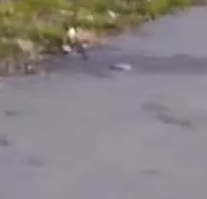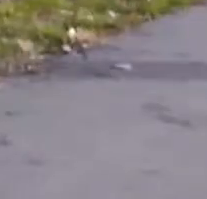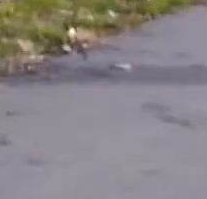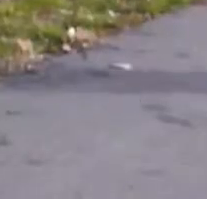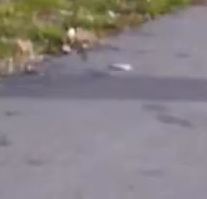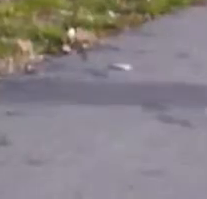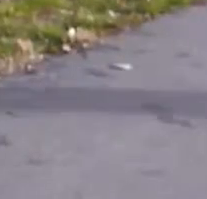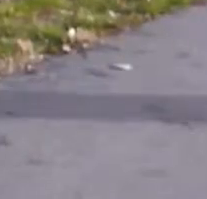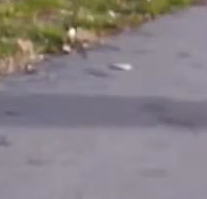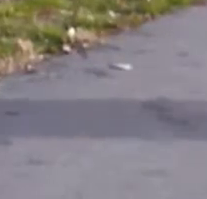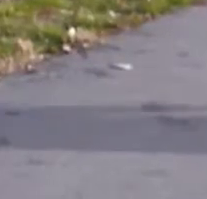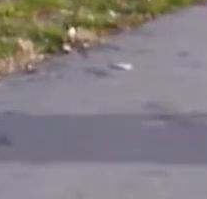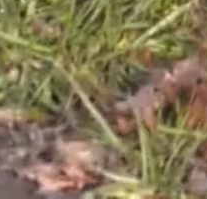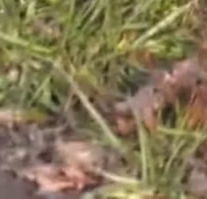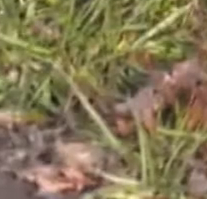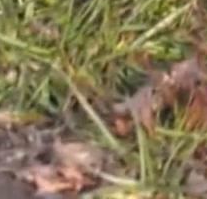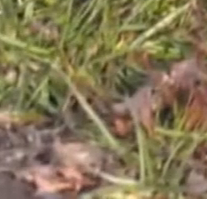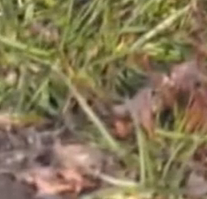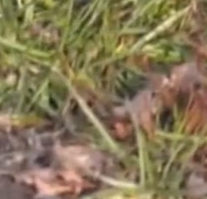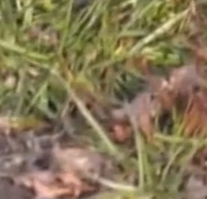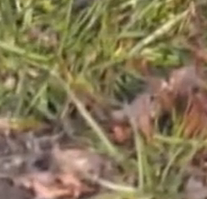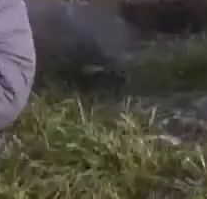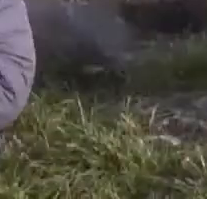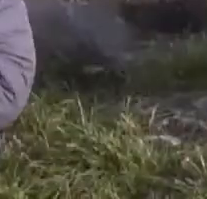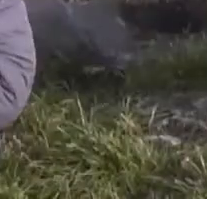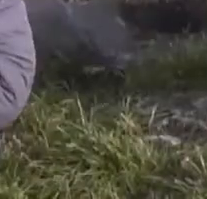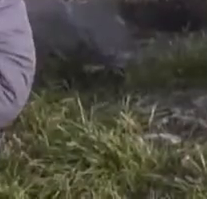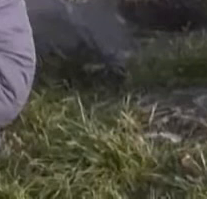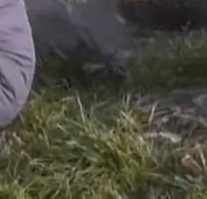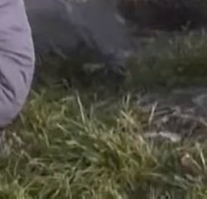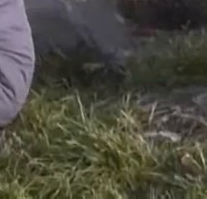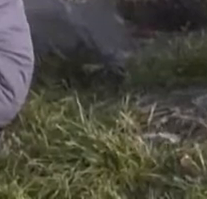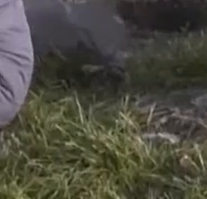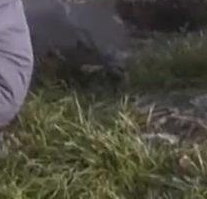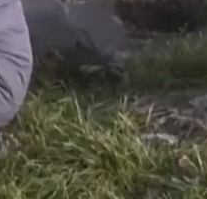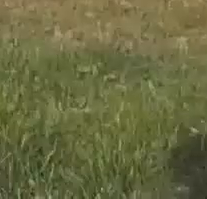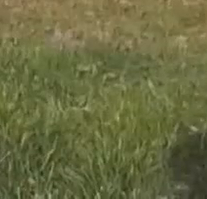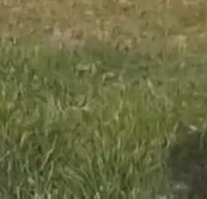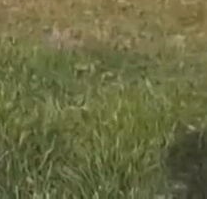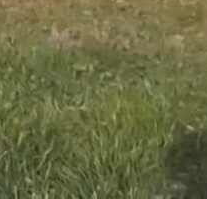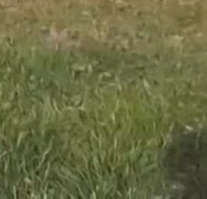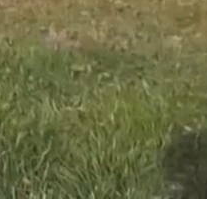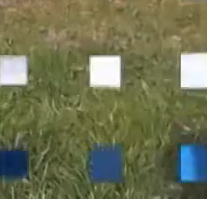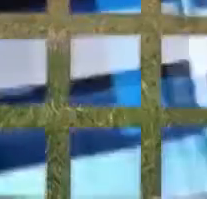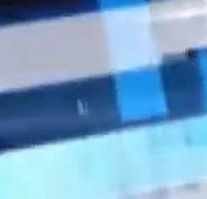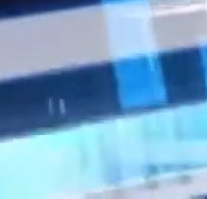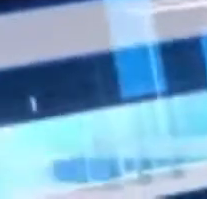В Семи началась осенняя посадка деревьев. В этот раз на территории города будет высажено 3500